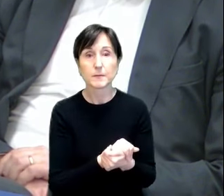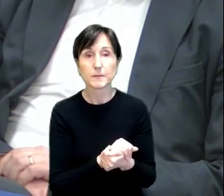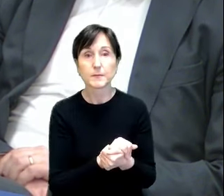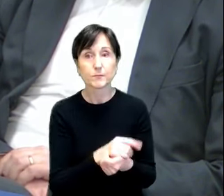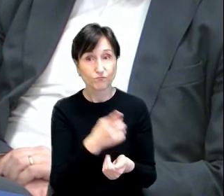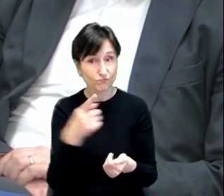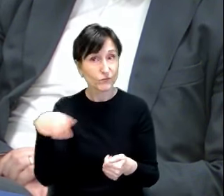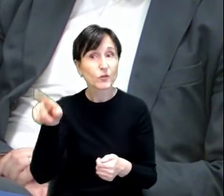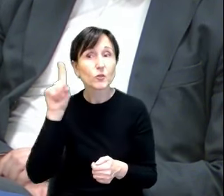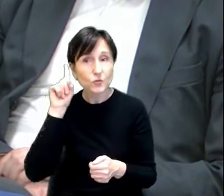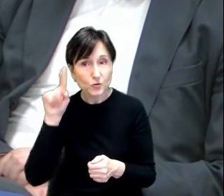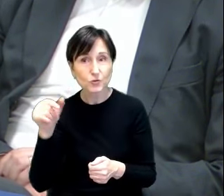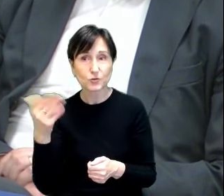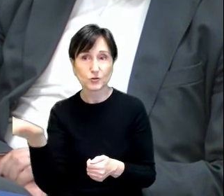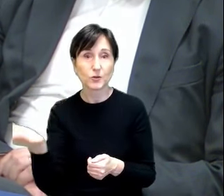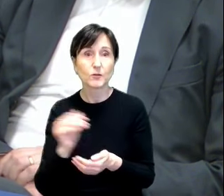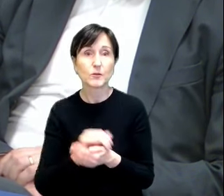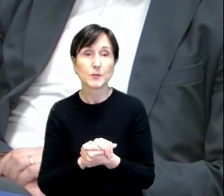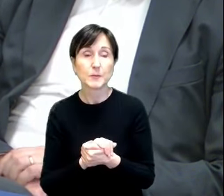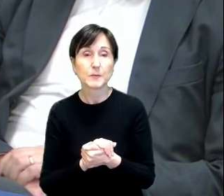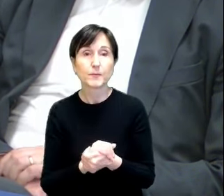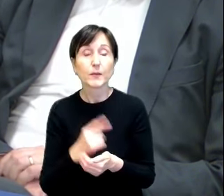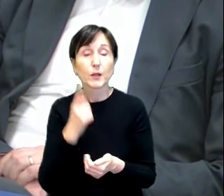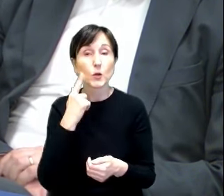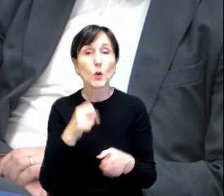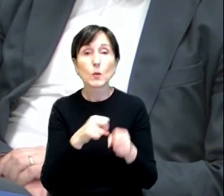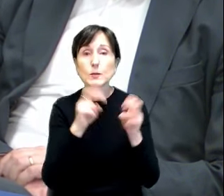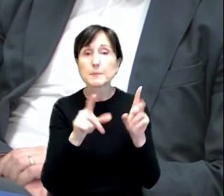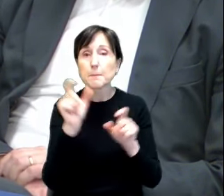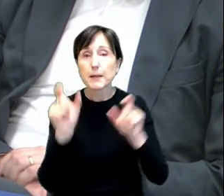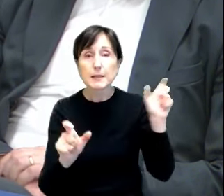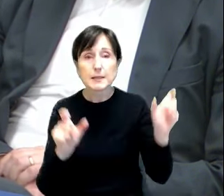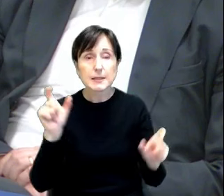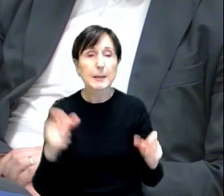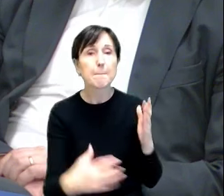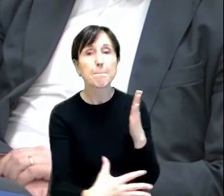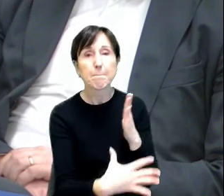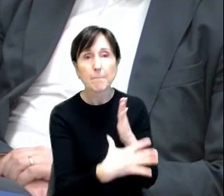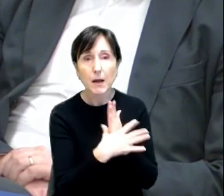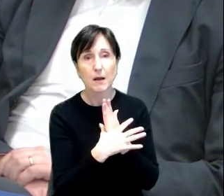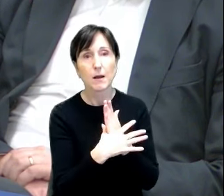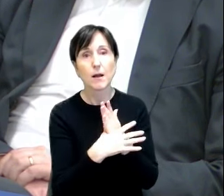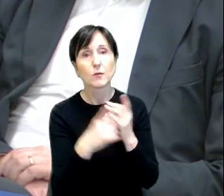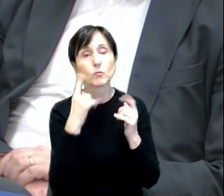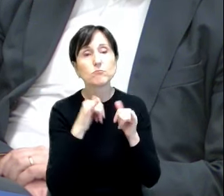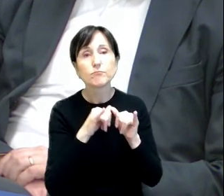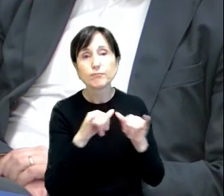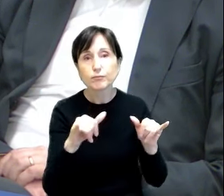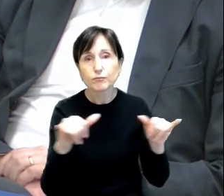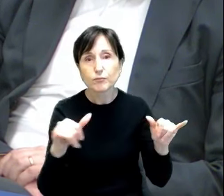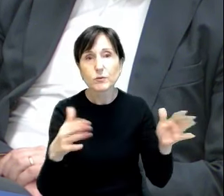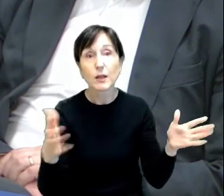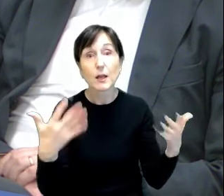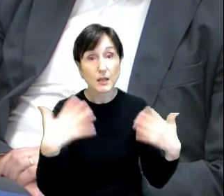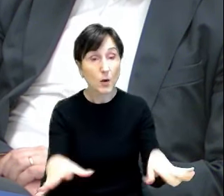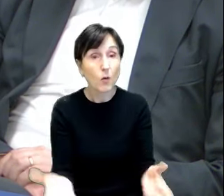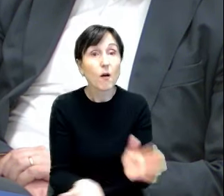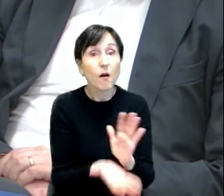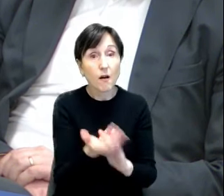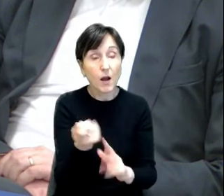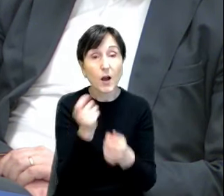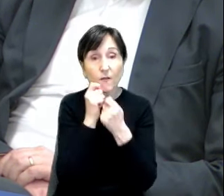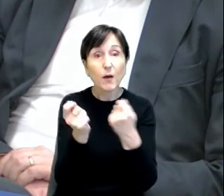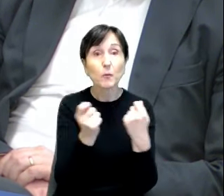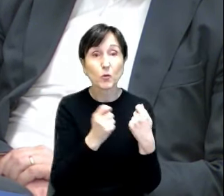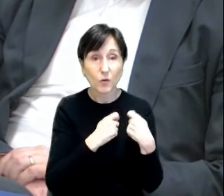žinot ir mes tikrai norim visų specialistų pagalbos kad išplėtoti ir aš neabejoju kad mes gavę dabar apdovanojimą sieksime ir